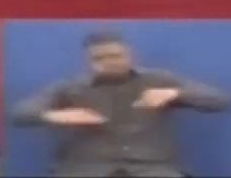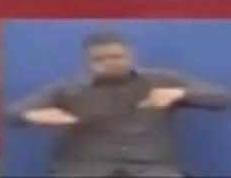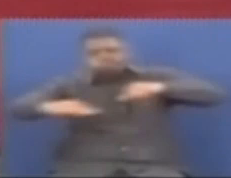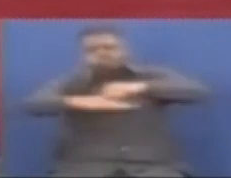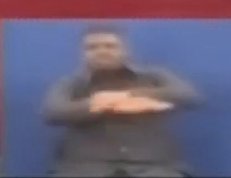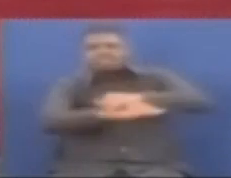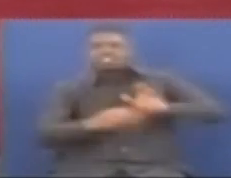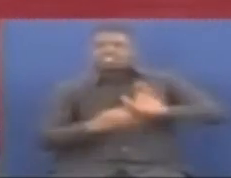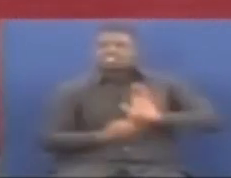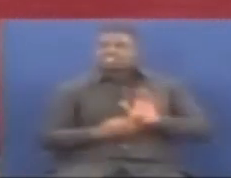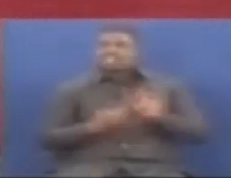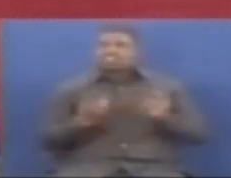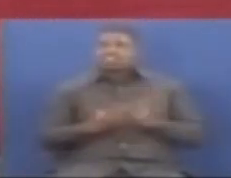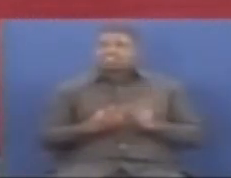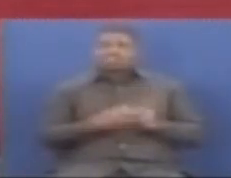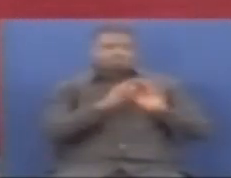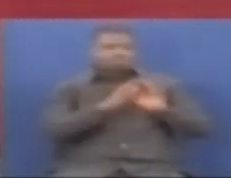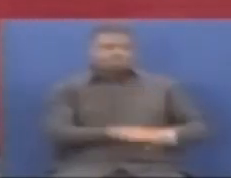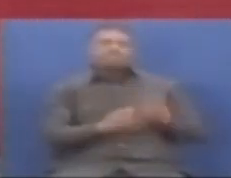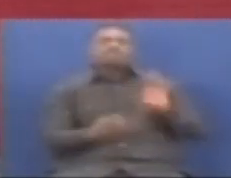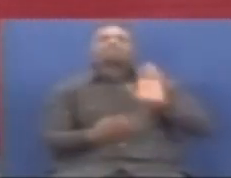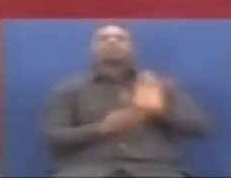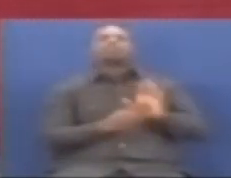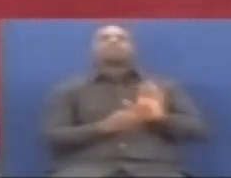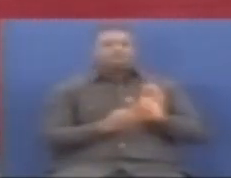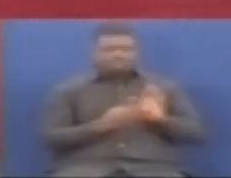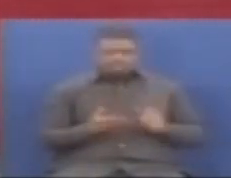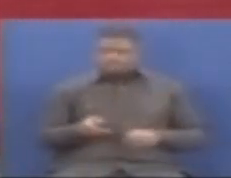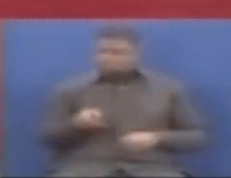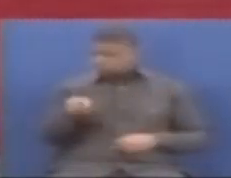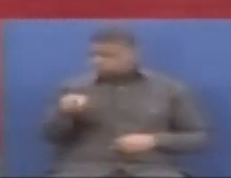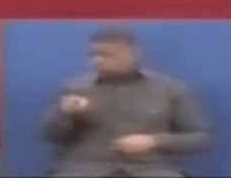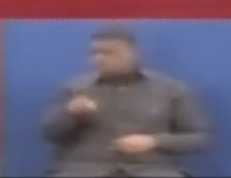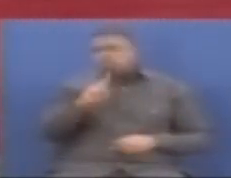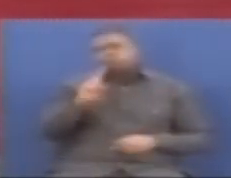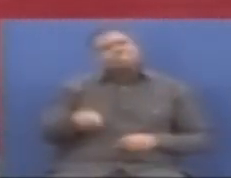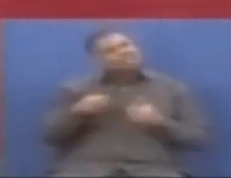tulilazimisha kubadilisha design, kwa maana ile barabara kutoka Makutano